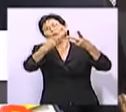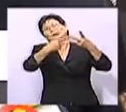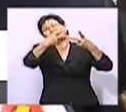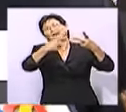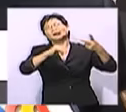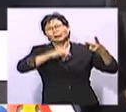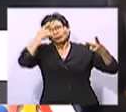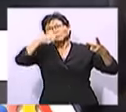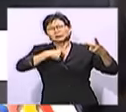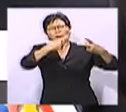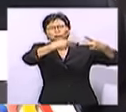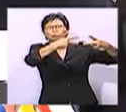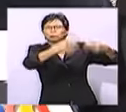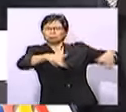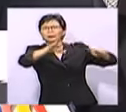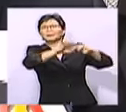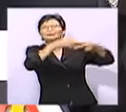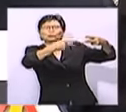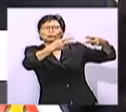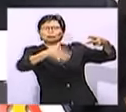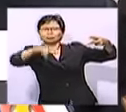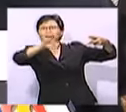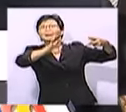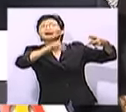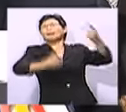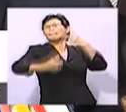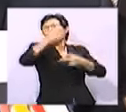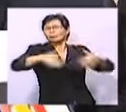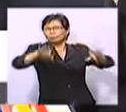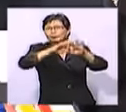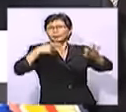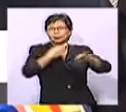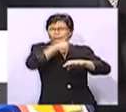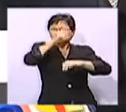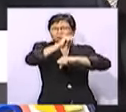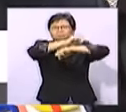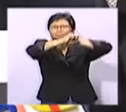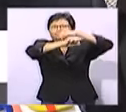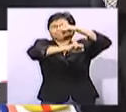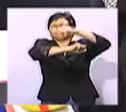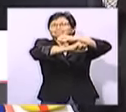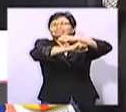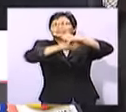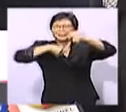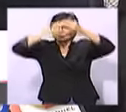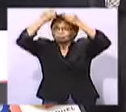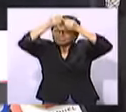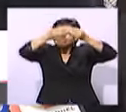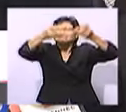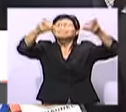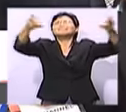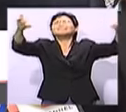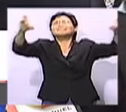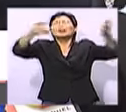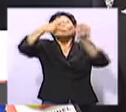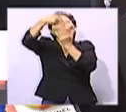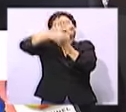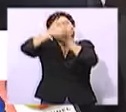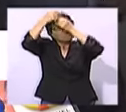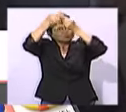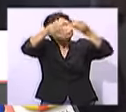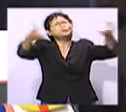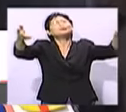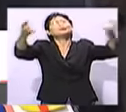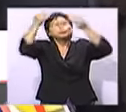kedua-dua ini cukup penting, tapi yang paling penting kita kena ada infrastruktur di mana kita boleh salurkan program-program ini